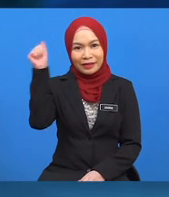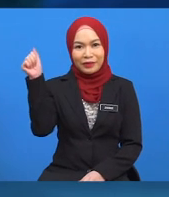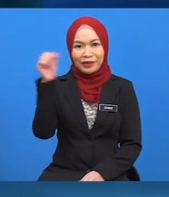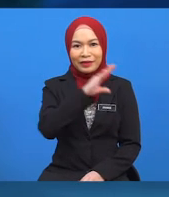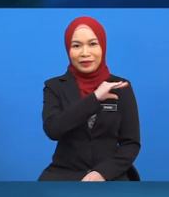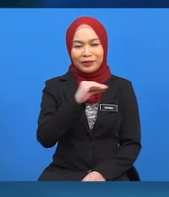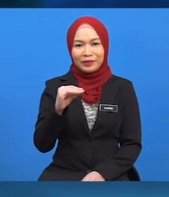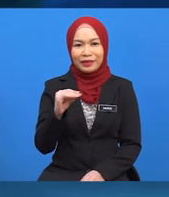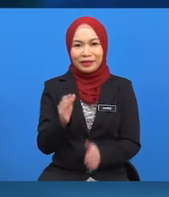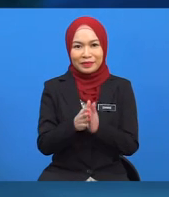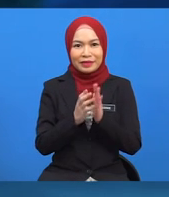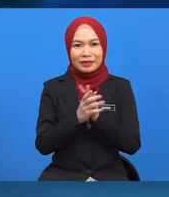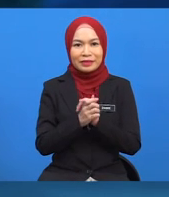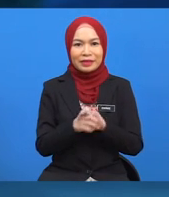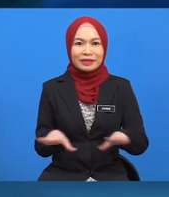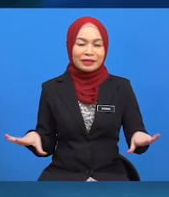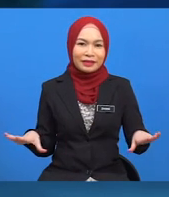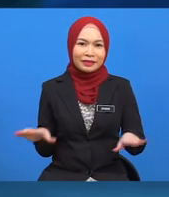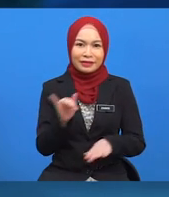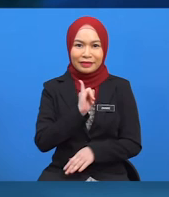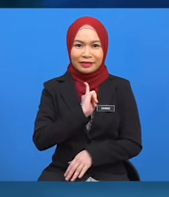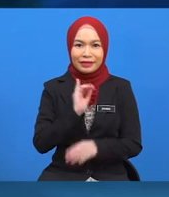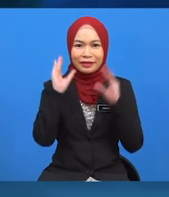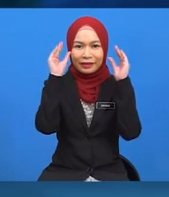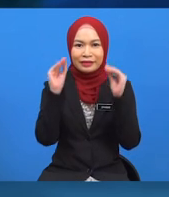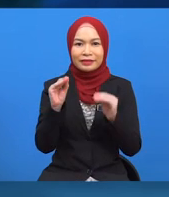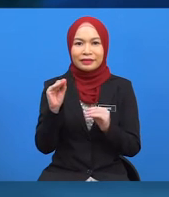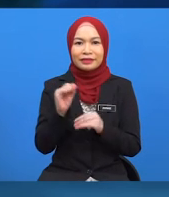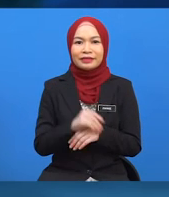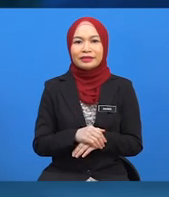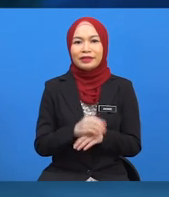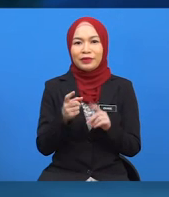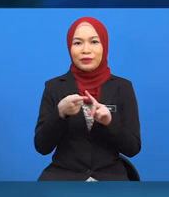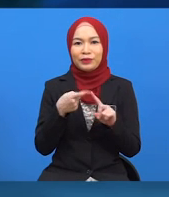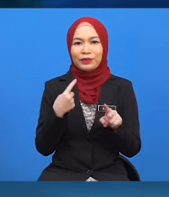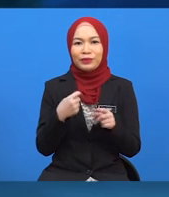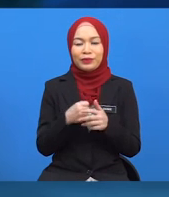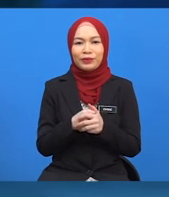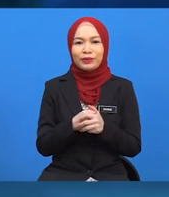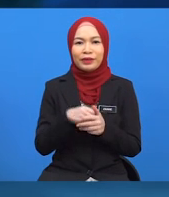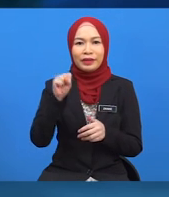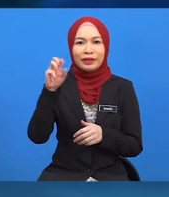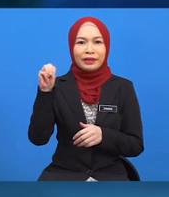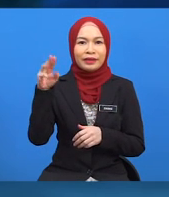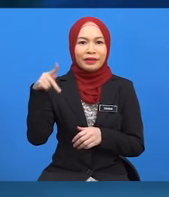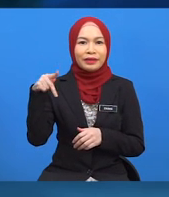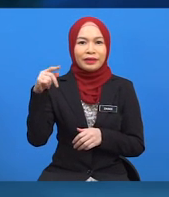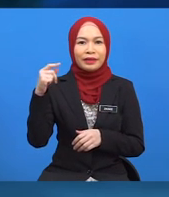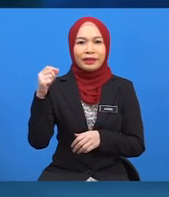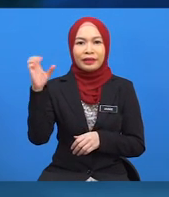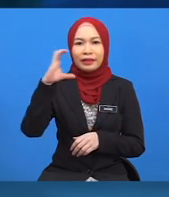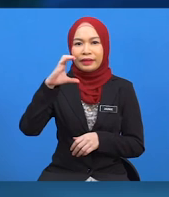Assalamualaikum dan selamat sejahtera. Saya, Cikgu Shazra binti Samsudin, mengajar di SMK Ceras